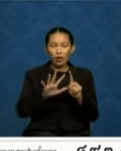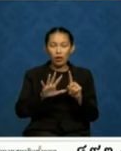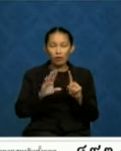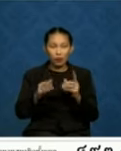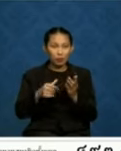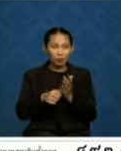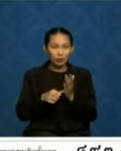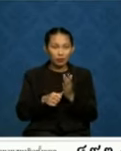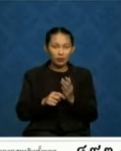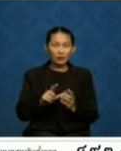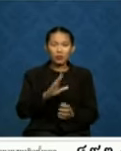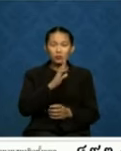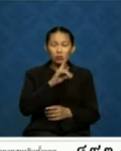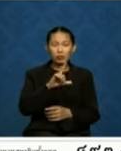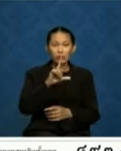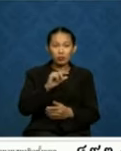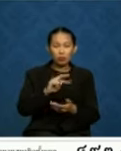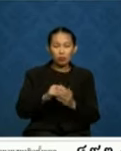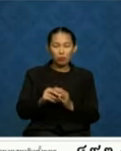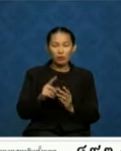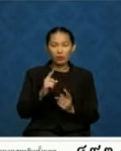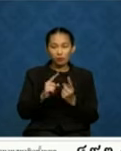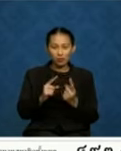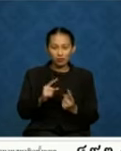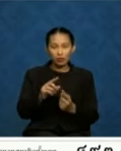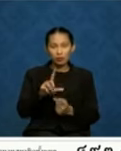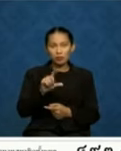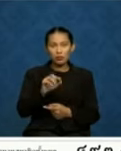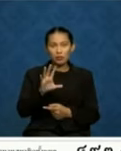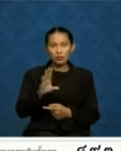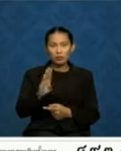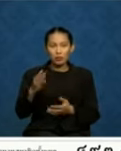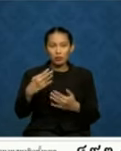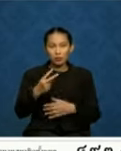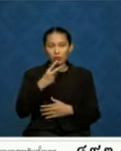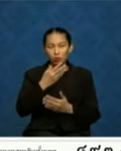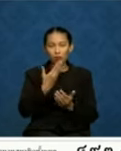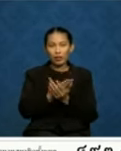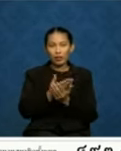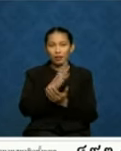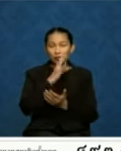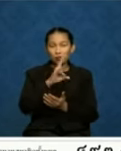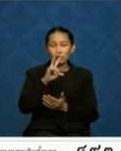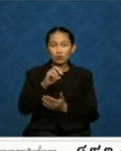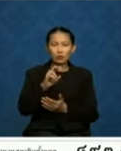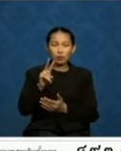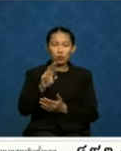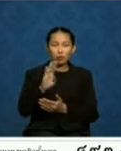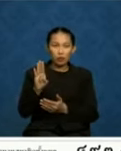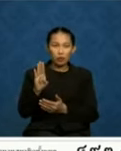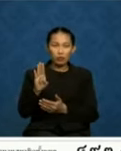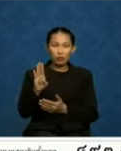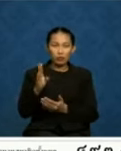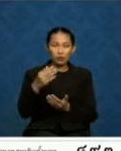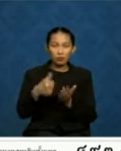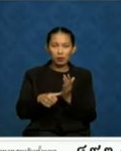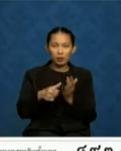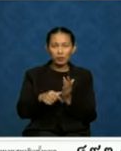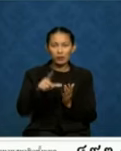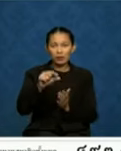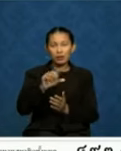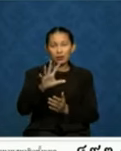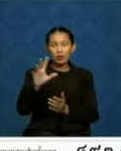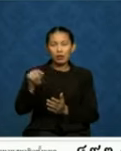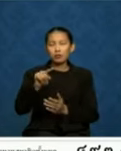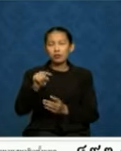วล2 1ก็25บาทหลังจากนั้นก็ดูที่ราคาต่ำกว่า72บาทนะครับก็เสียภาษี 25%